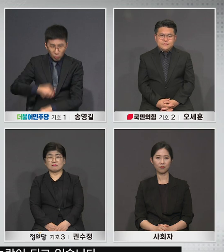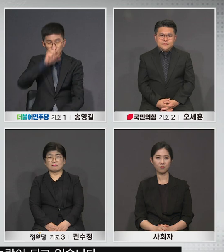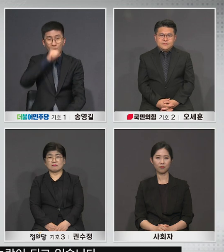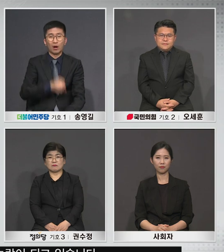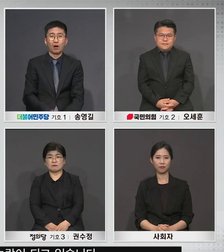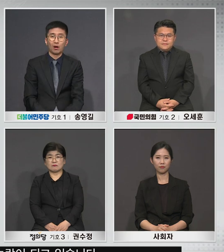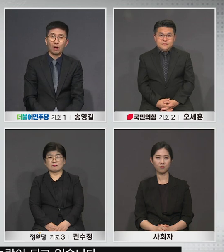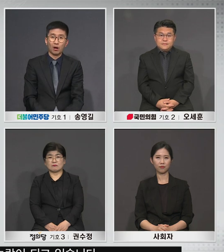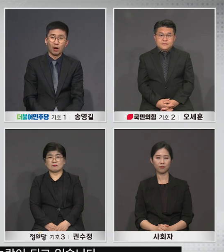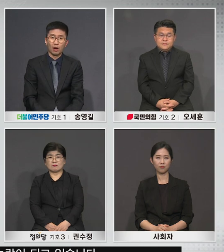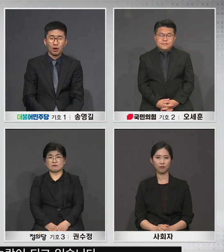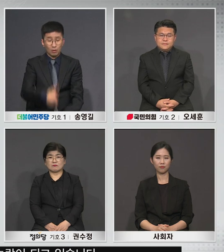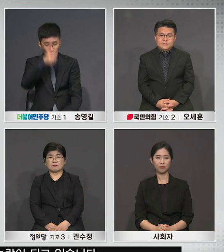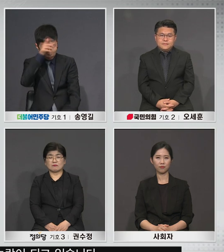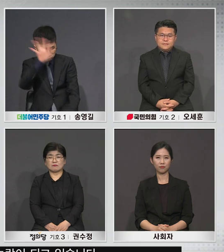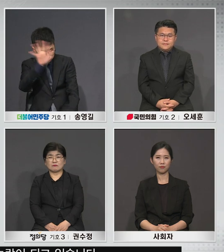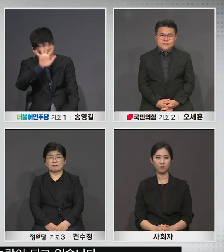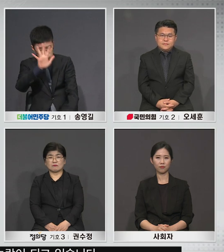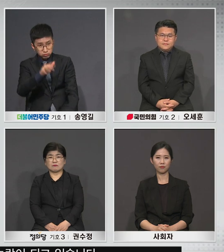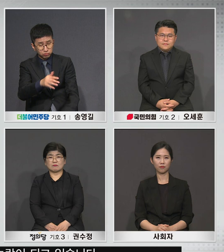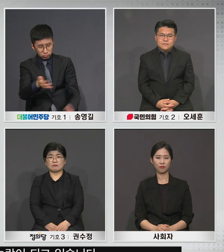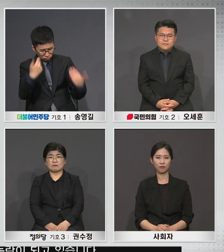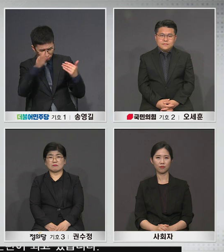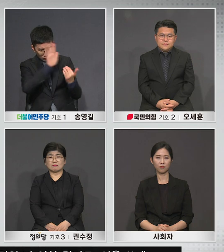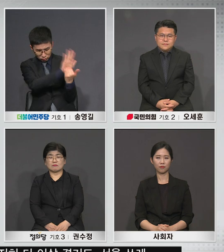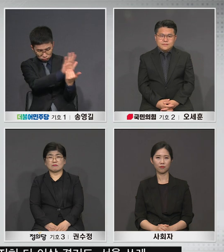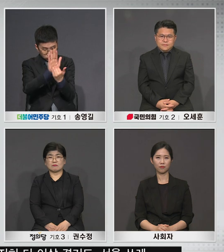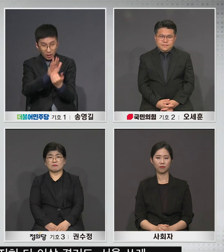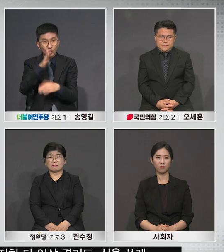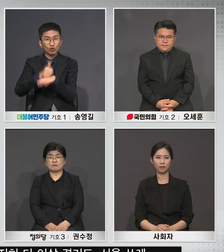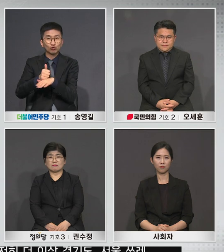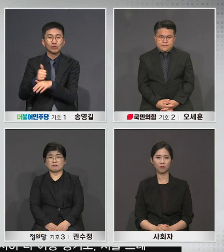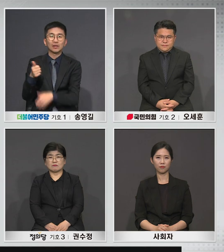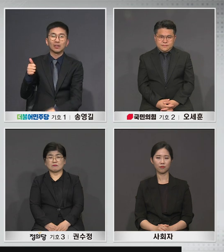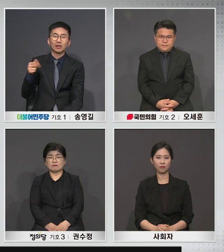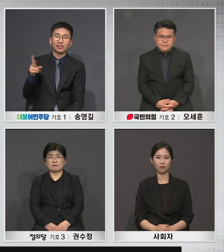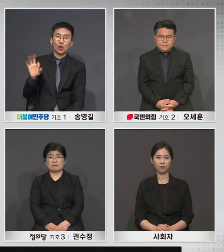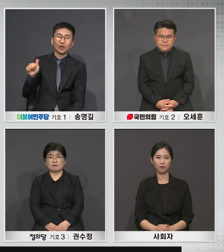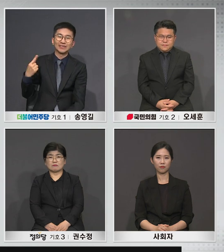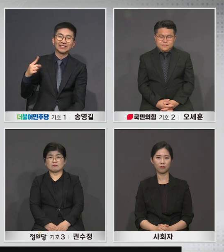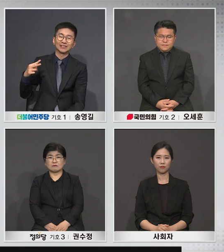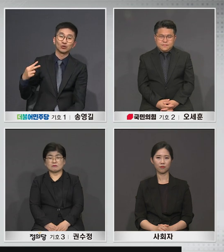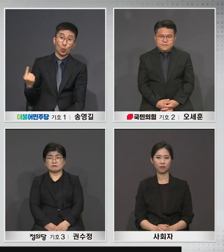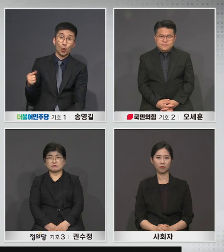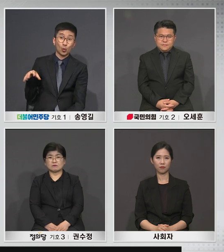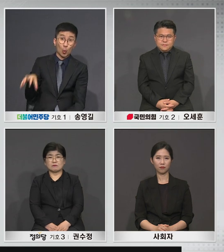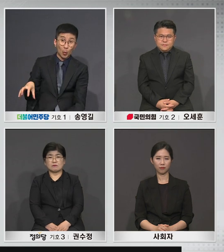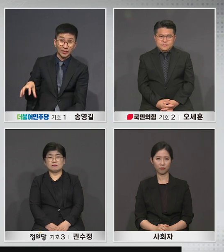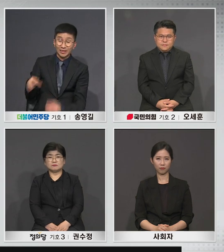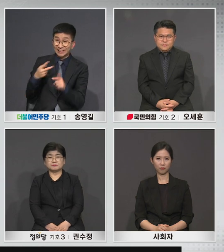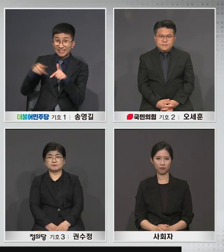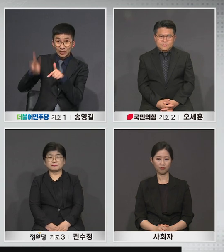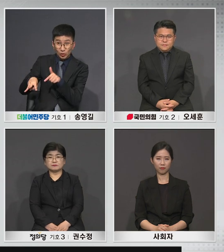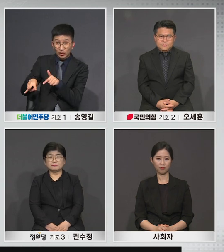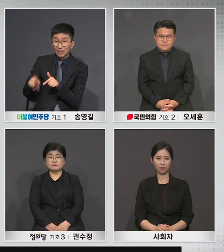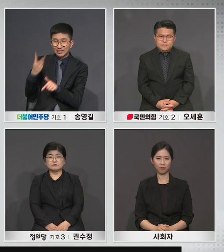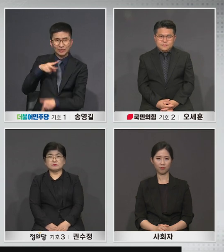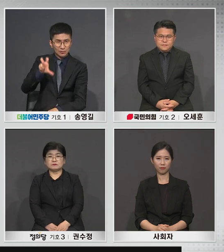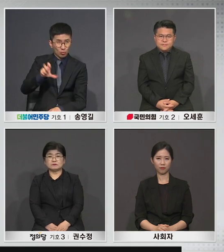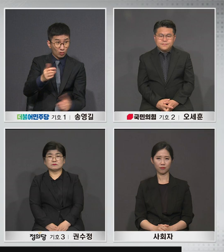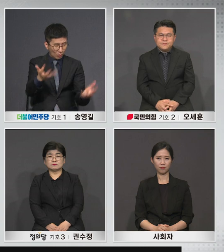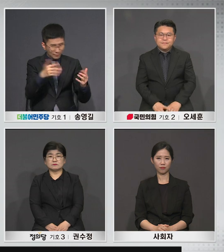별도로 매립지를 만들어라 그래서 인천은 영릉도 쪽에 별도의 자체 매립지를 지금 만들고 2025년 무조건